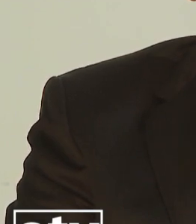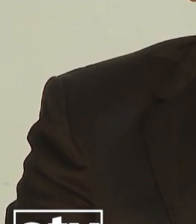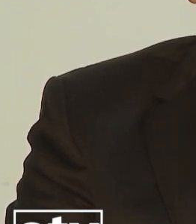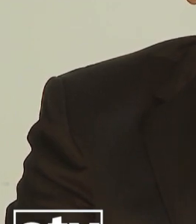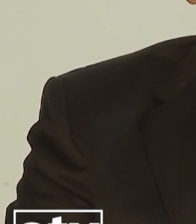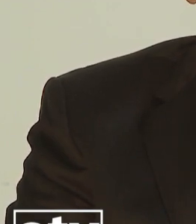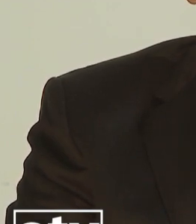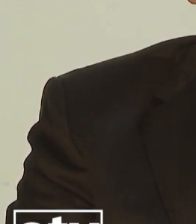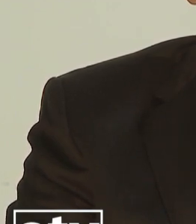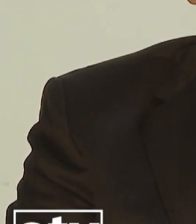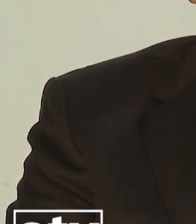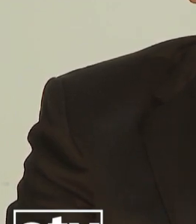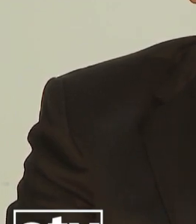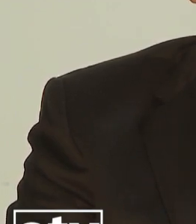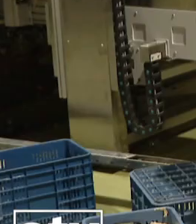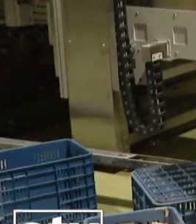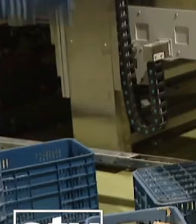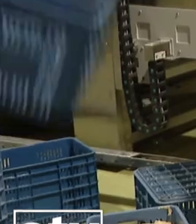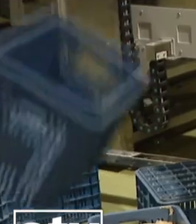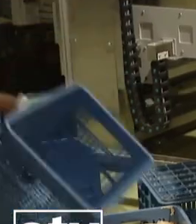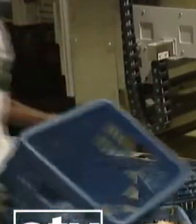عامت بسلام ادرساتجو